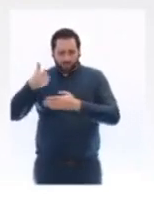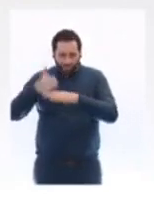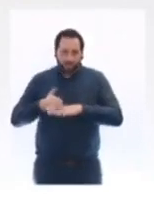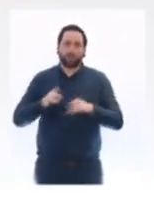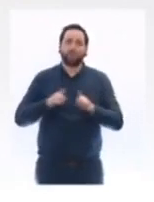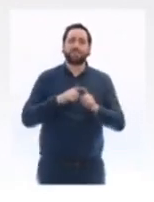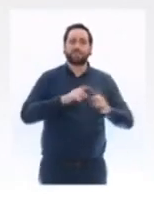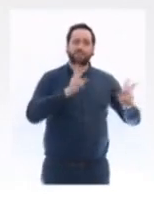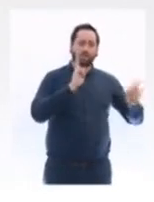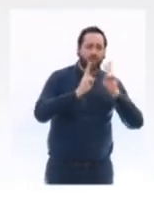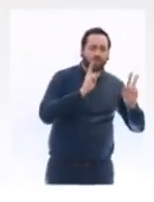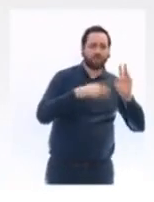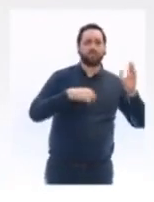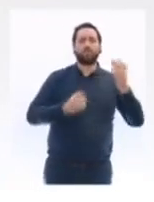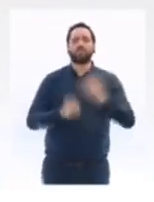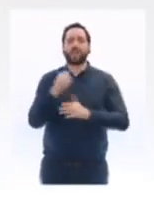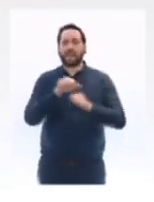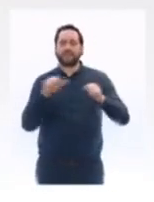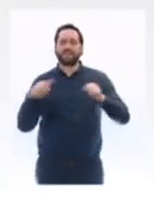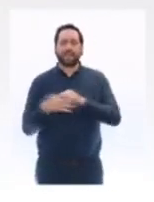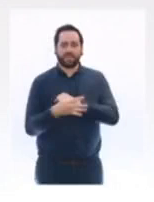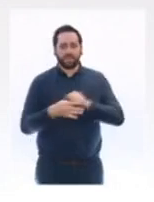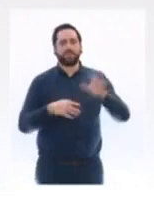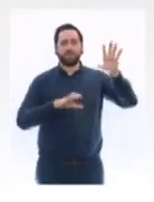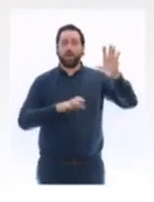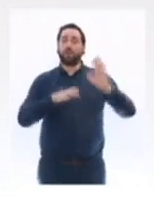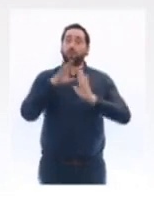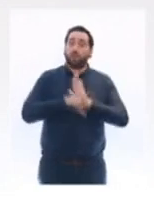à repousser un certain nombre de soins